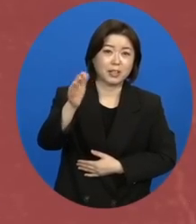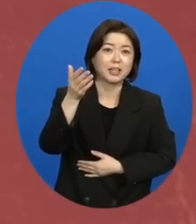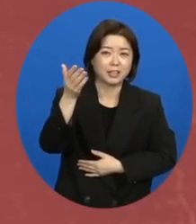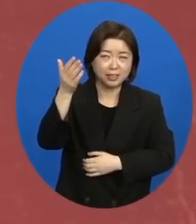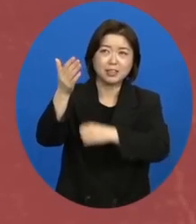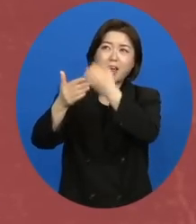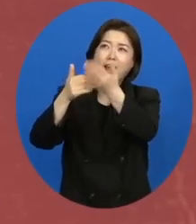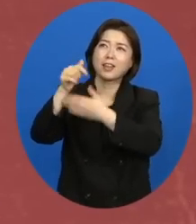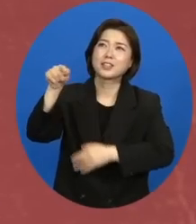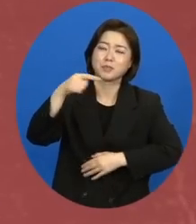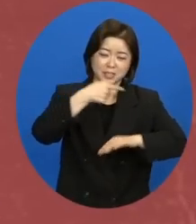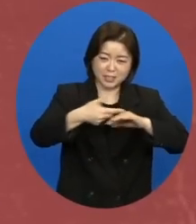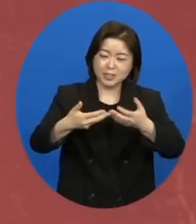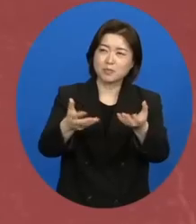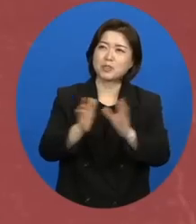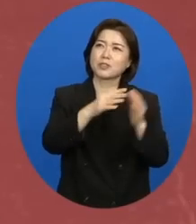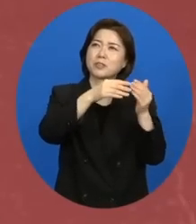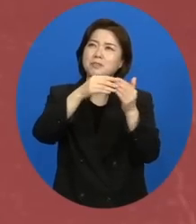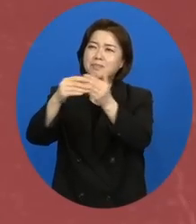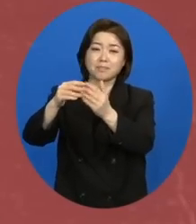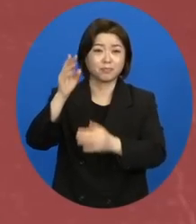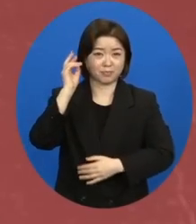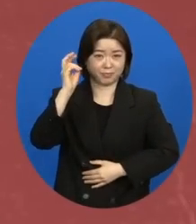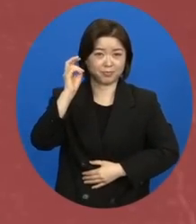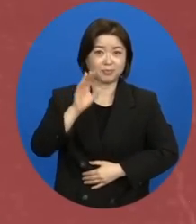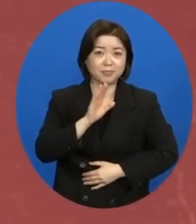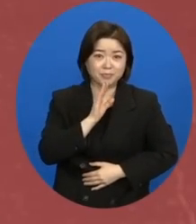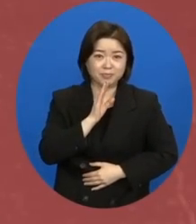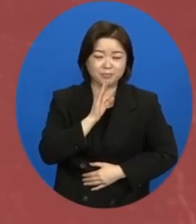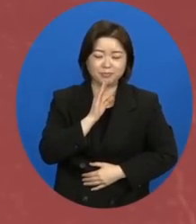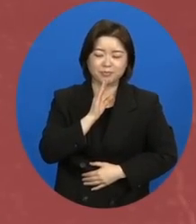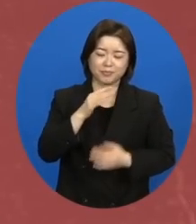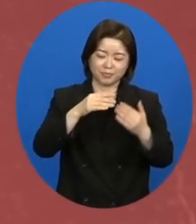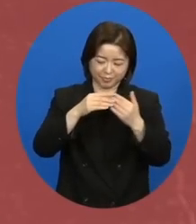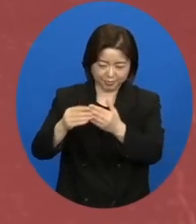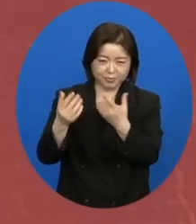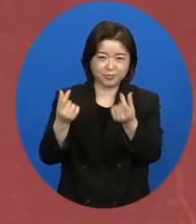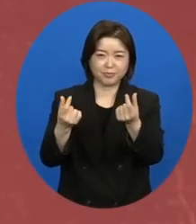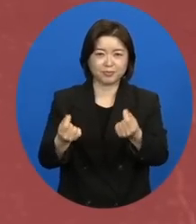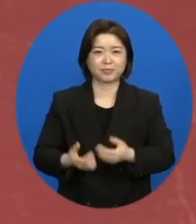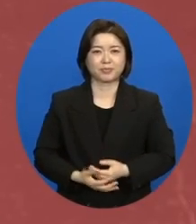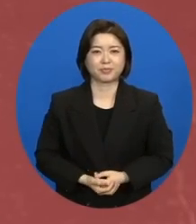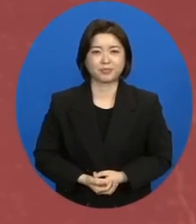이 민족을 이끌어 가실 겁니다. 인도하실 거예요.